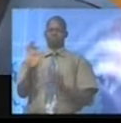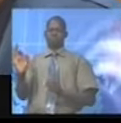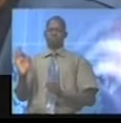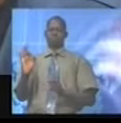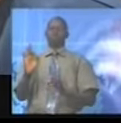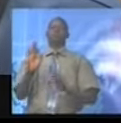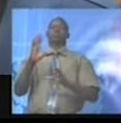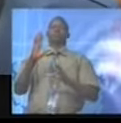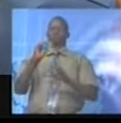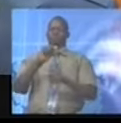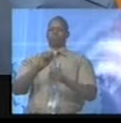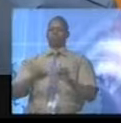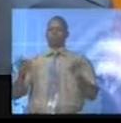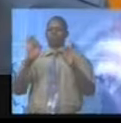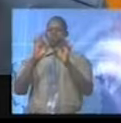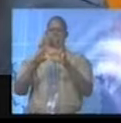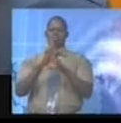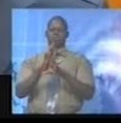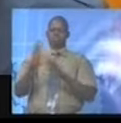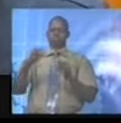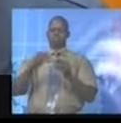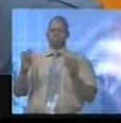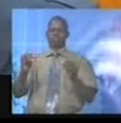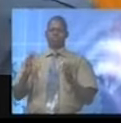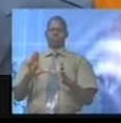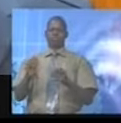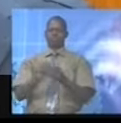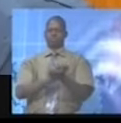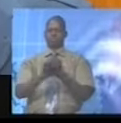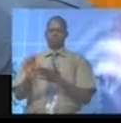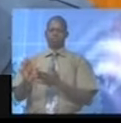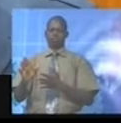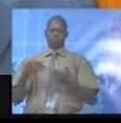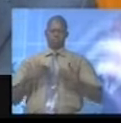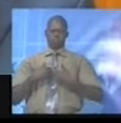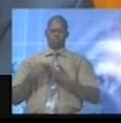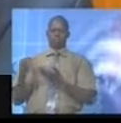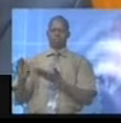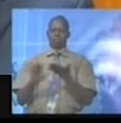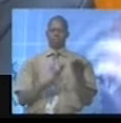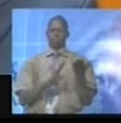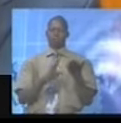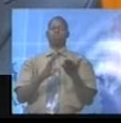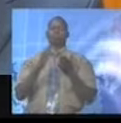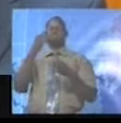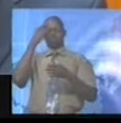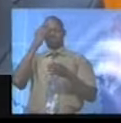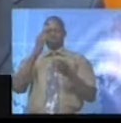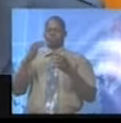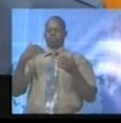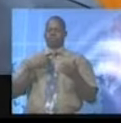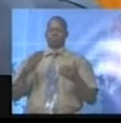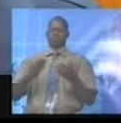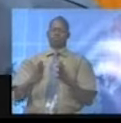de ces sachets est catastrophique. 30% de la mortalité au niveau du bétail est due aux sachets noirs. Quand vous voyez nos caniveaux